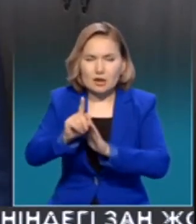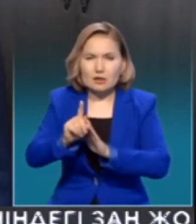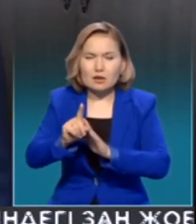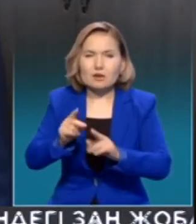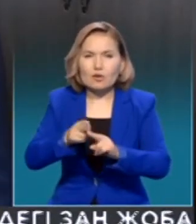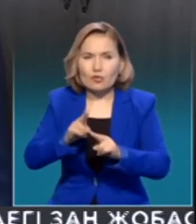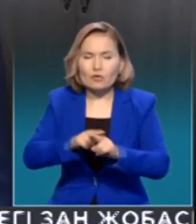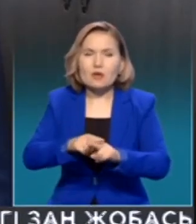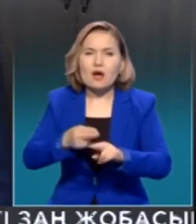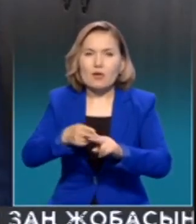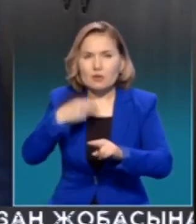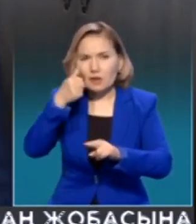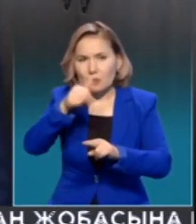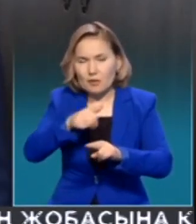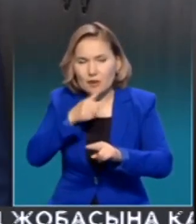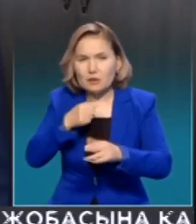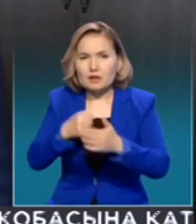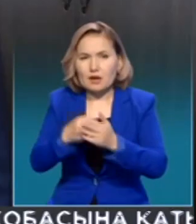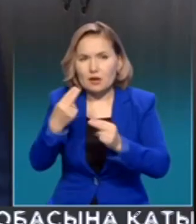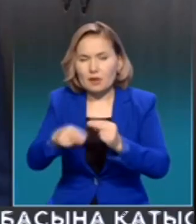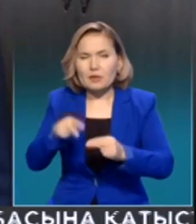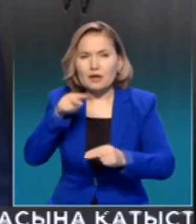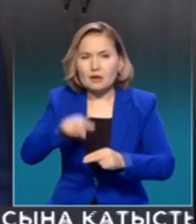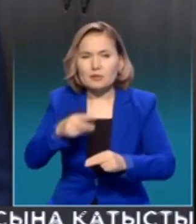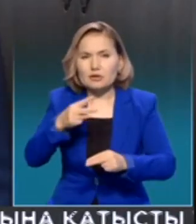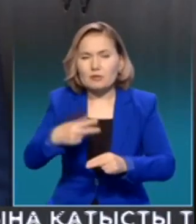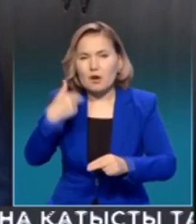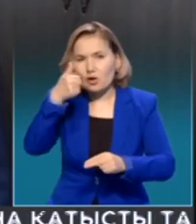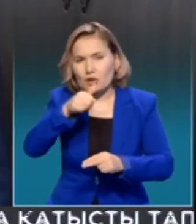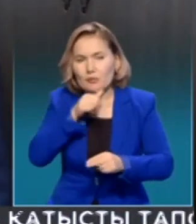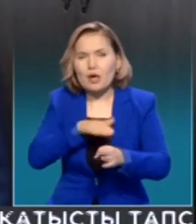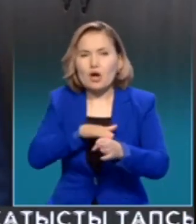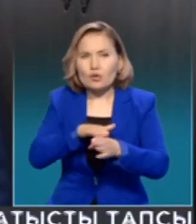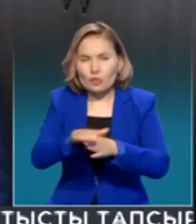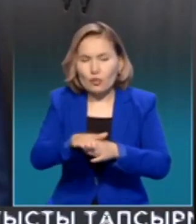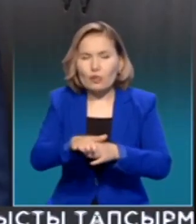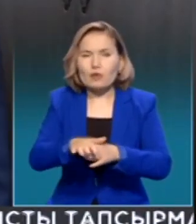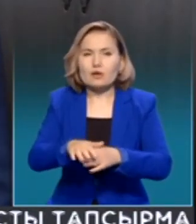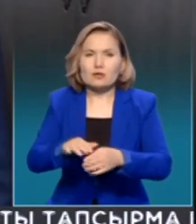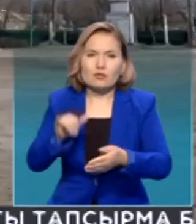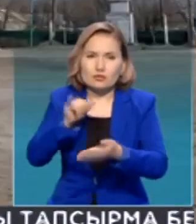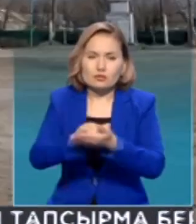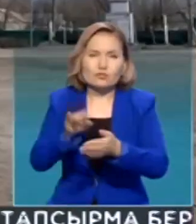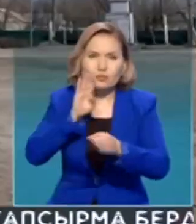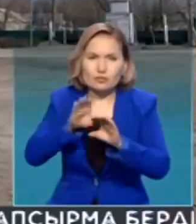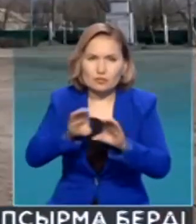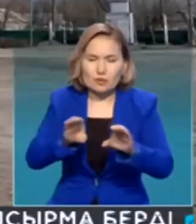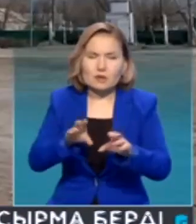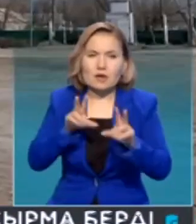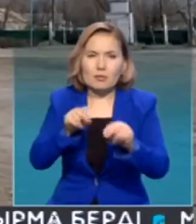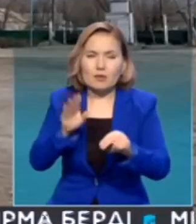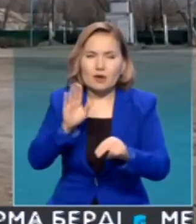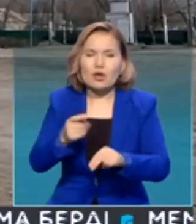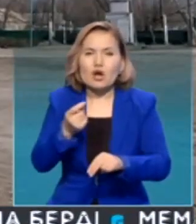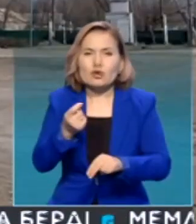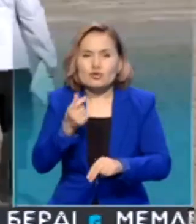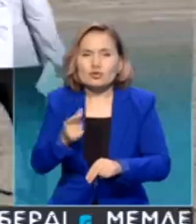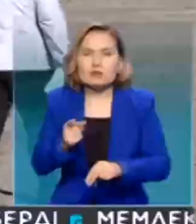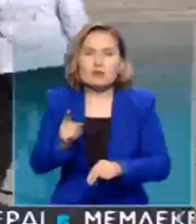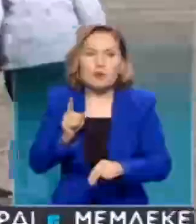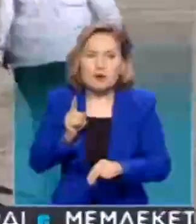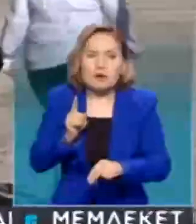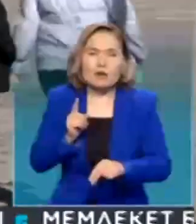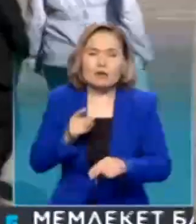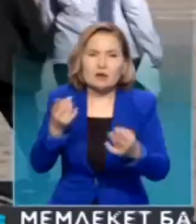наурыз айына байланысты биылғы жылдың аяғына дейін 2023-тің аяғына дейін толықтай аяқтаймыз деген жоспарымыз бар. Сәл ғана шыдау қалды деп мамандар